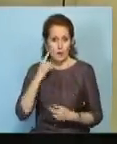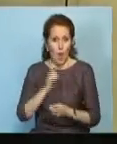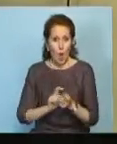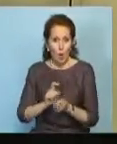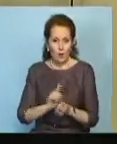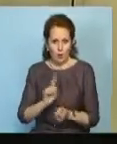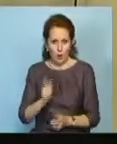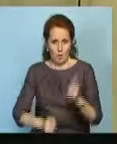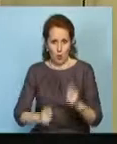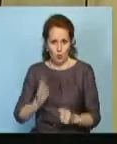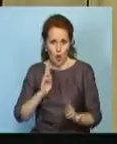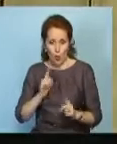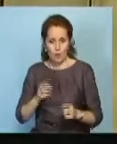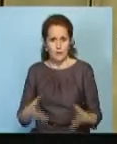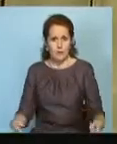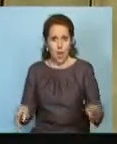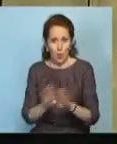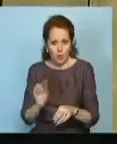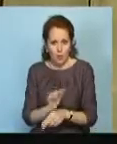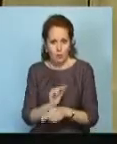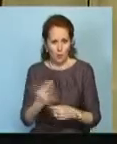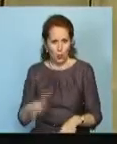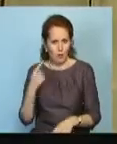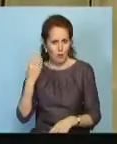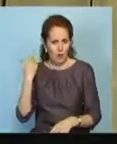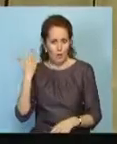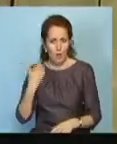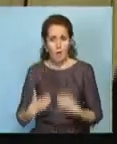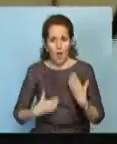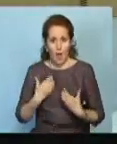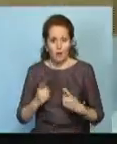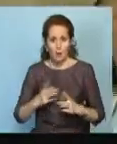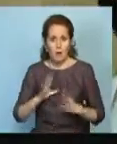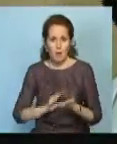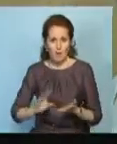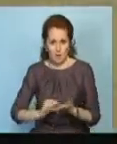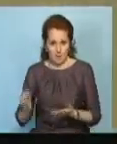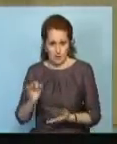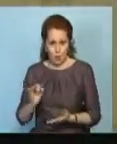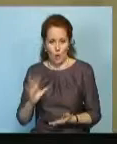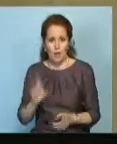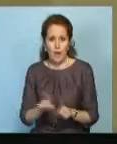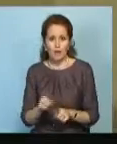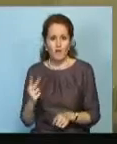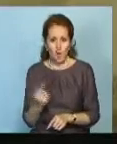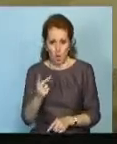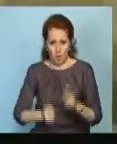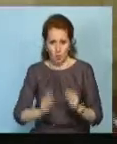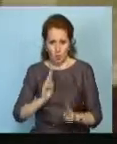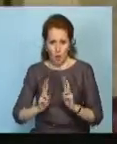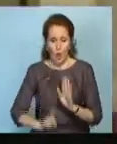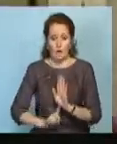на ремонт, ходят уже давно. Главное, чего боятся родители, не повторится ли история со второй молочной кухней на Бумаше, которая также сначала